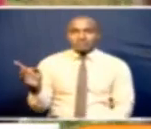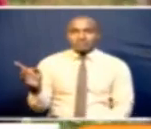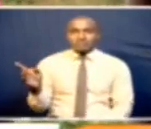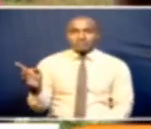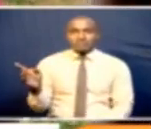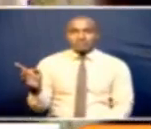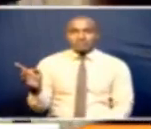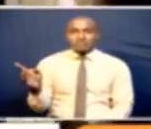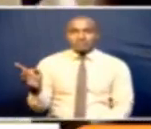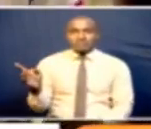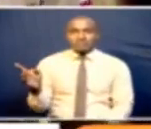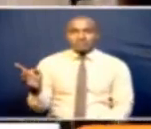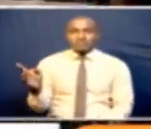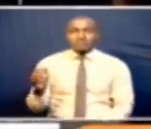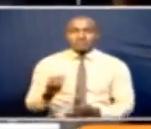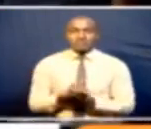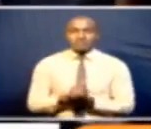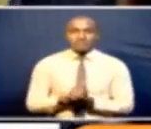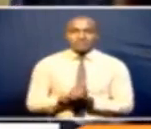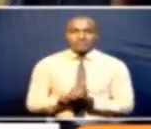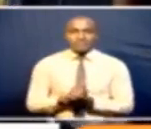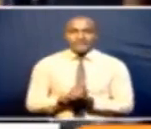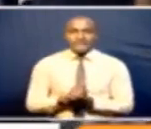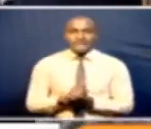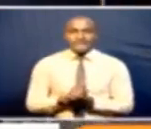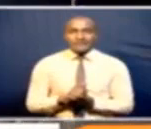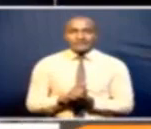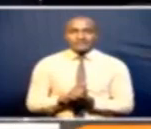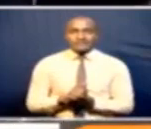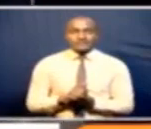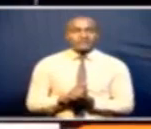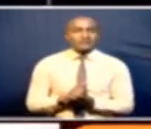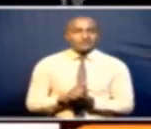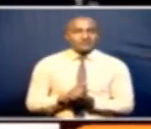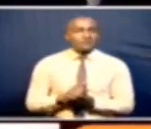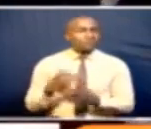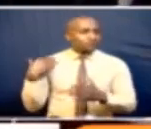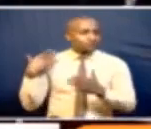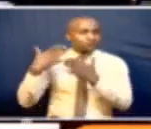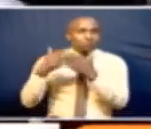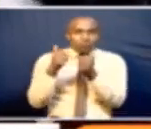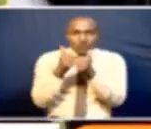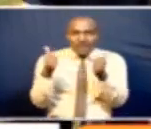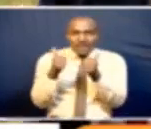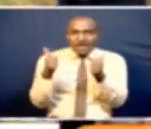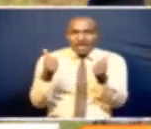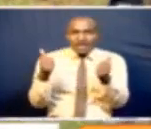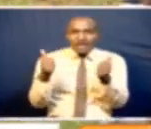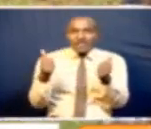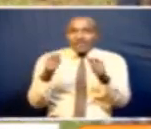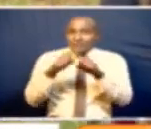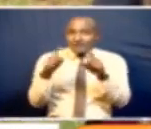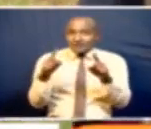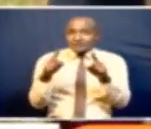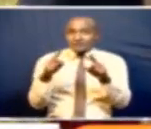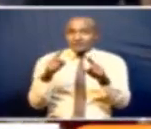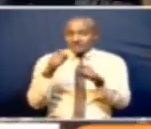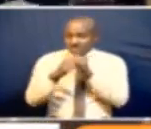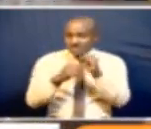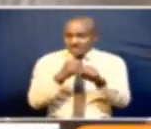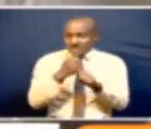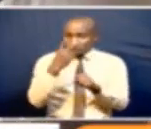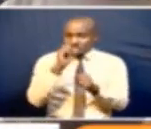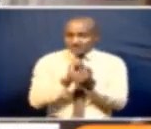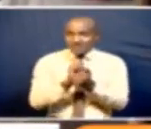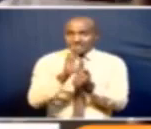Hi. Hi, how are you? How are you guys? Safari imekuwa shwari hadi mafuriko ya kwanza mwaka 2013. Miaka 5